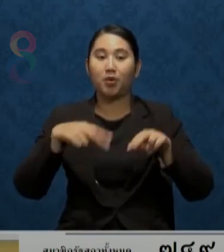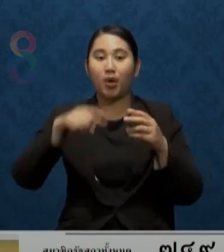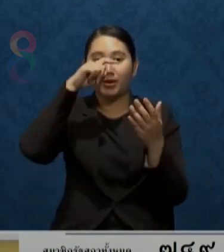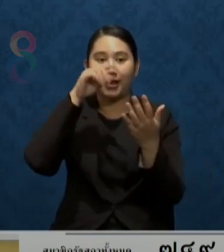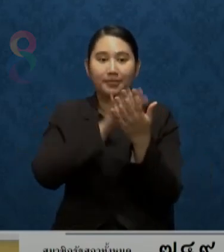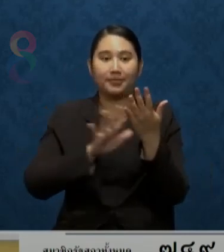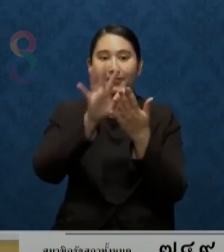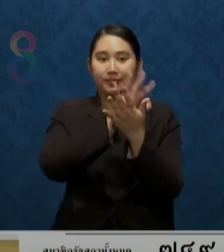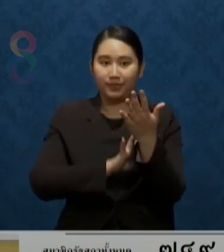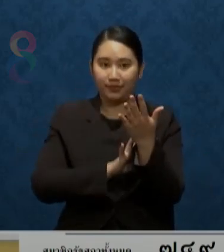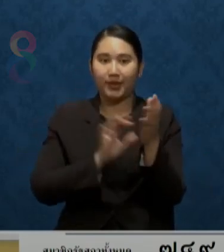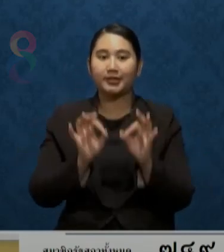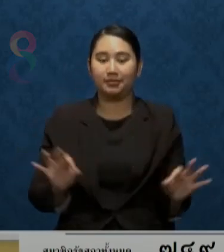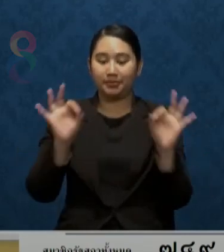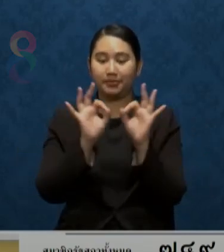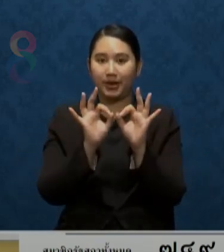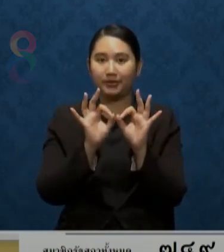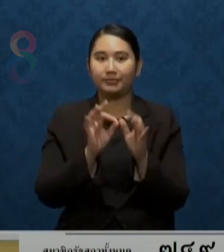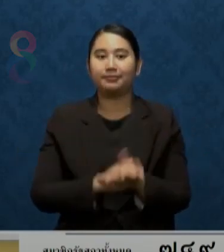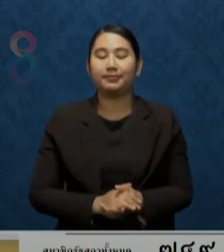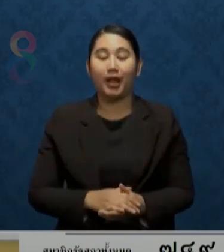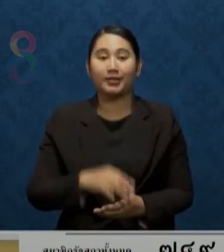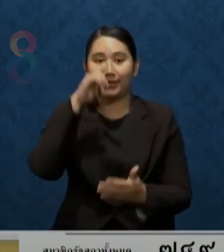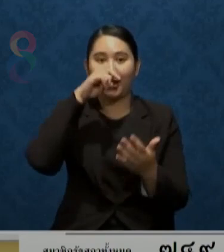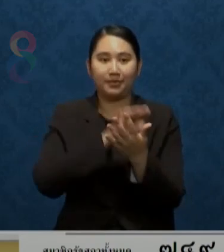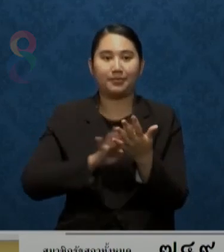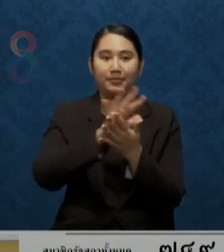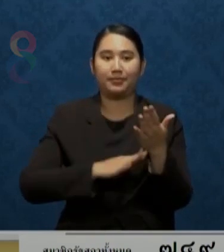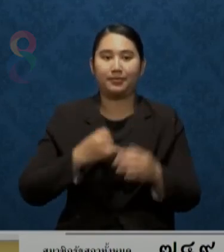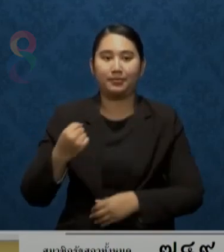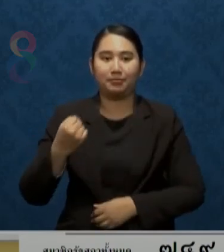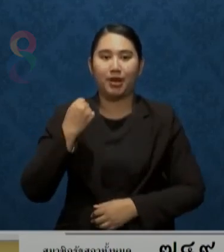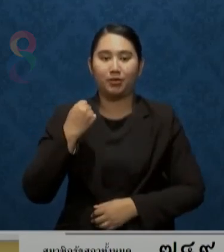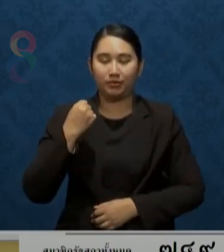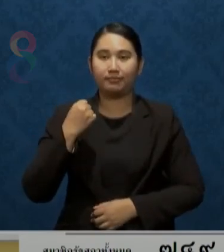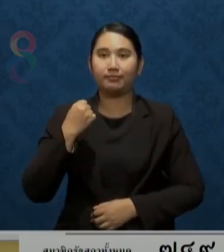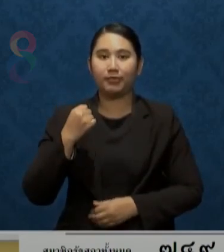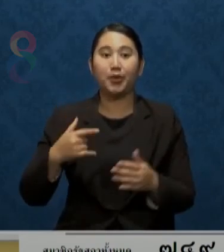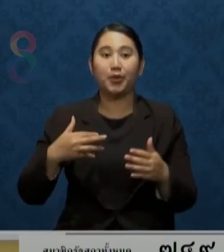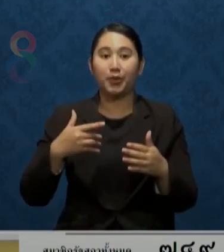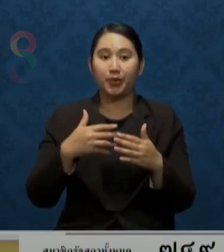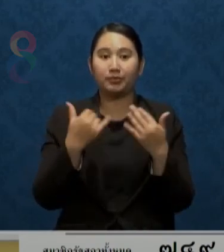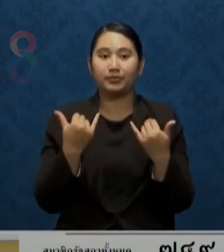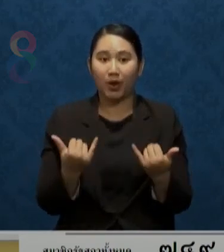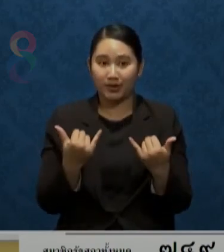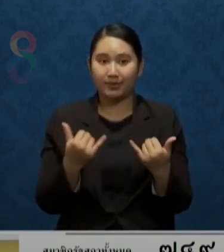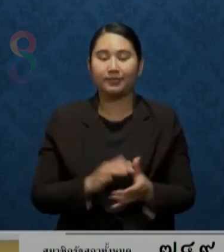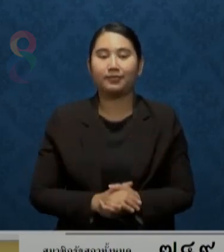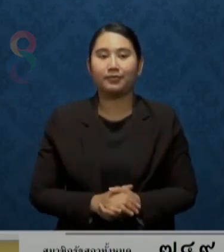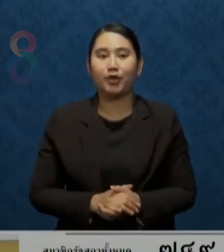าติความสำคัญมั่นความมั่นคงของประเทศมาจนถึงทุกวันนี้เราก็